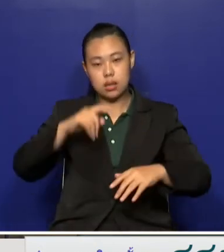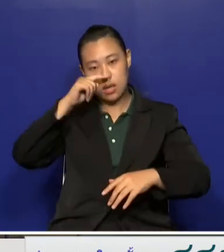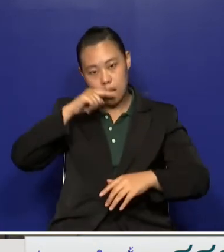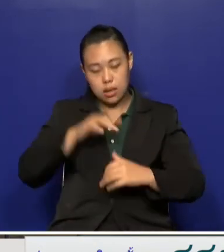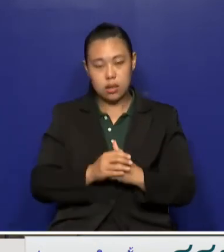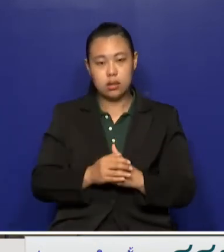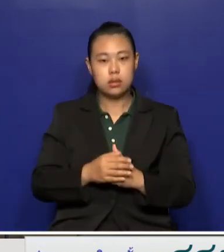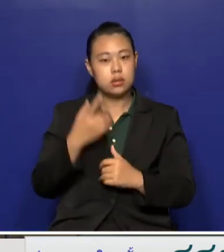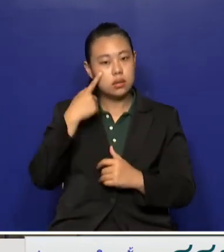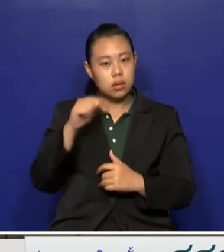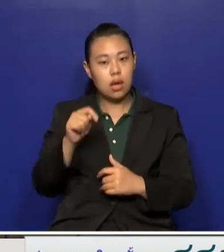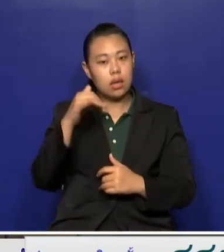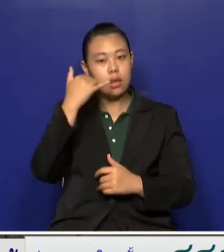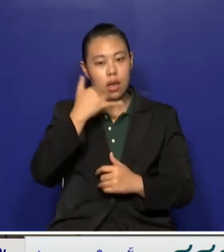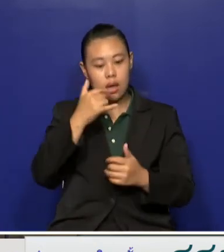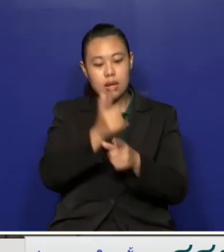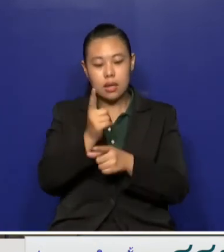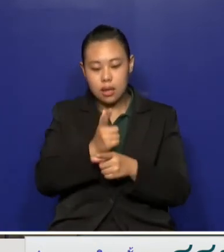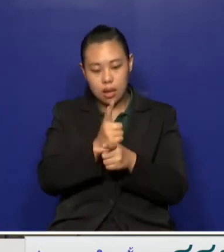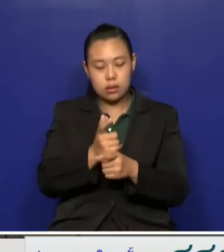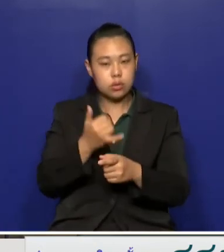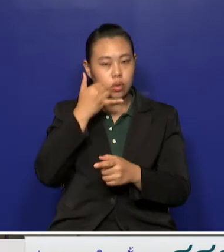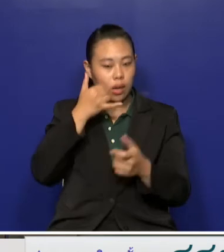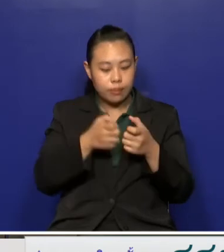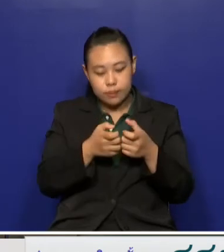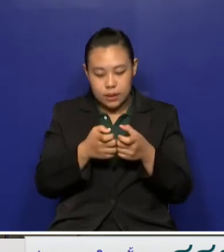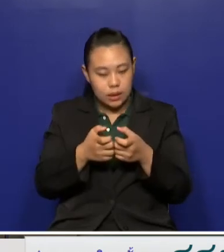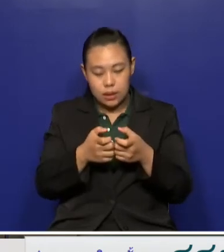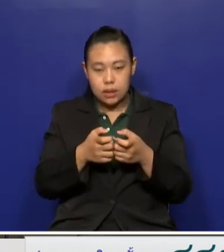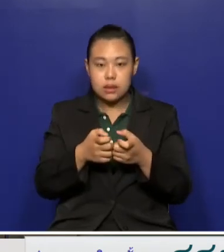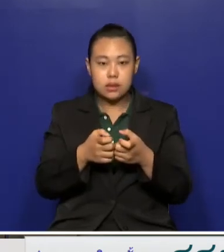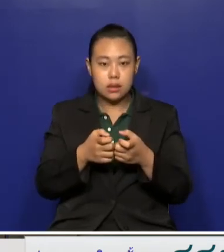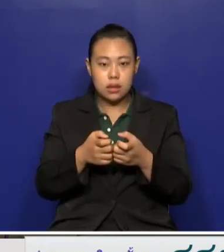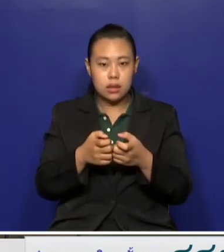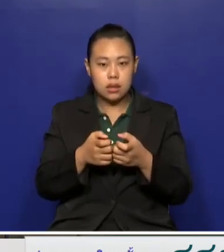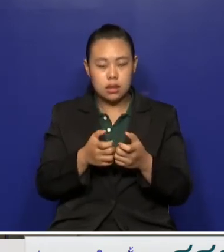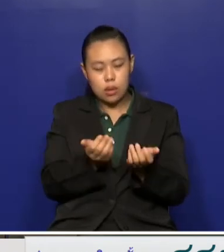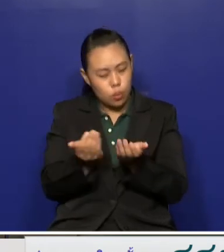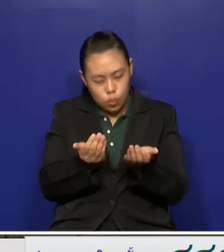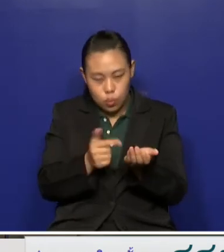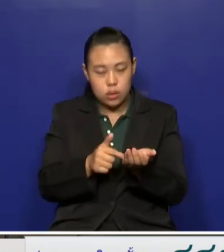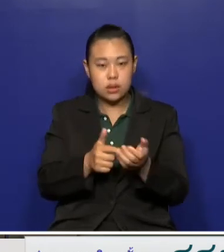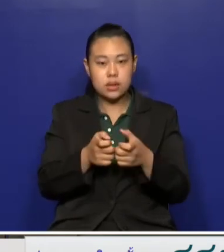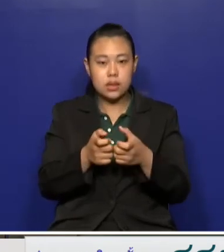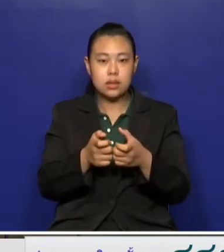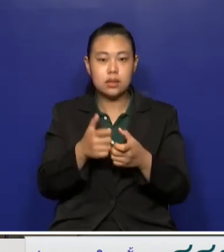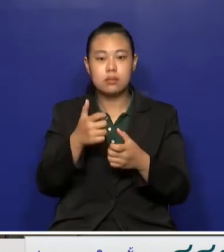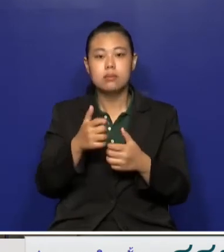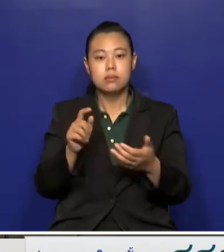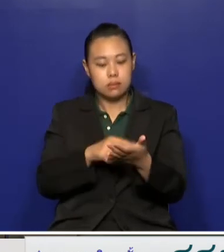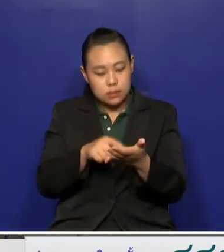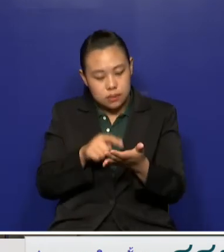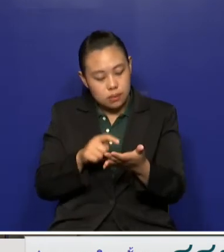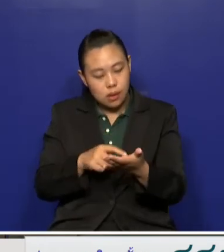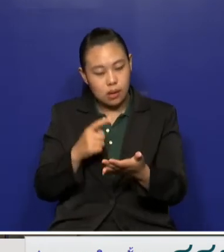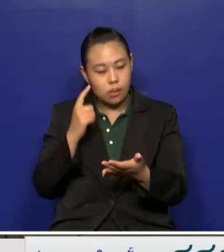ยายเล่นมือถือตั้งแต่เล็กๆเลยครับเพราะอะไรครับเพราะเขาไม่